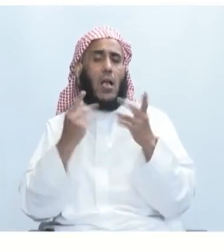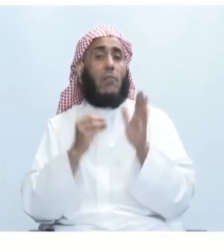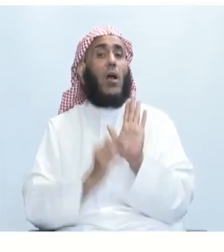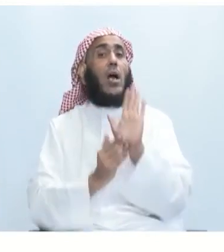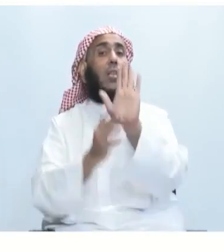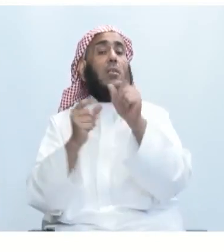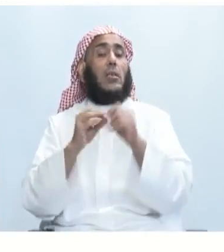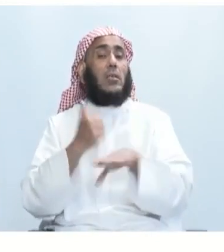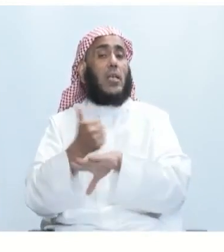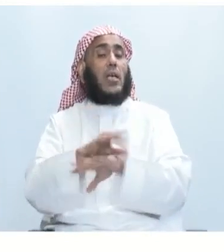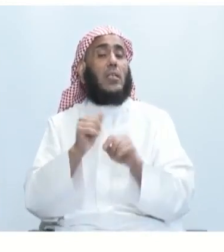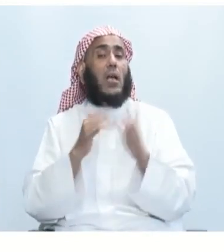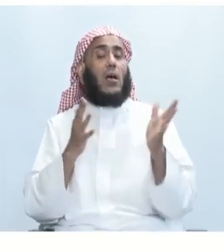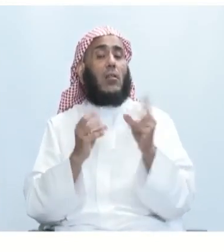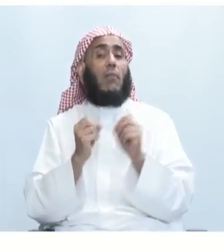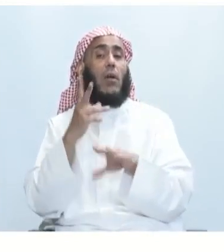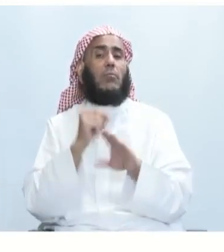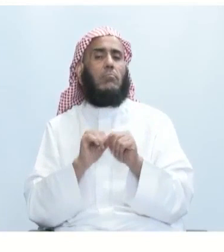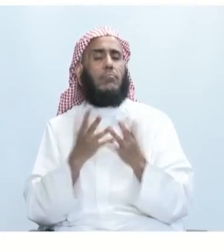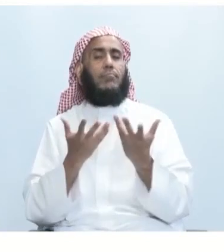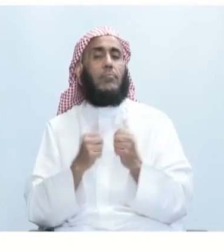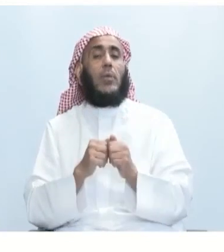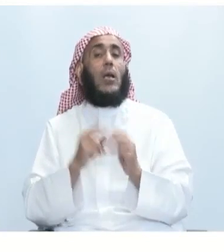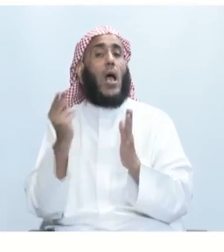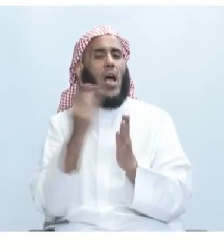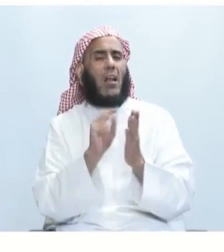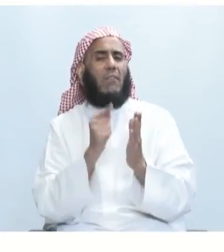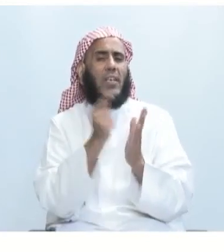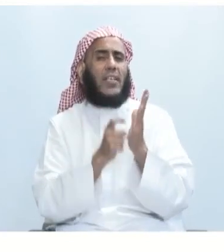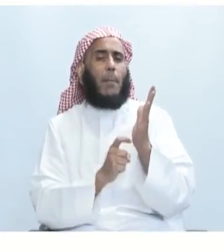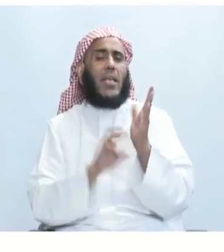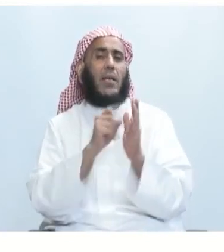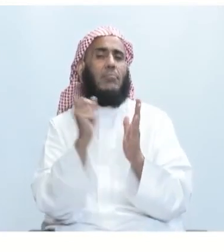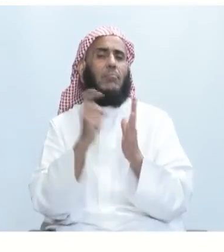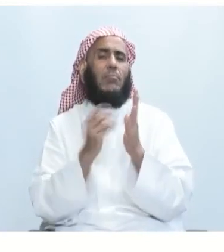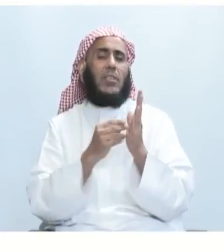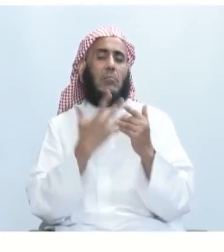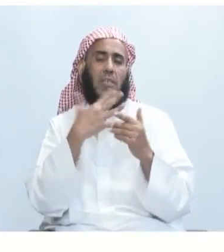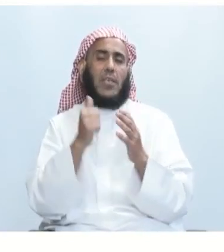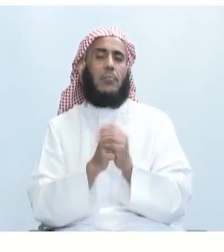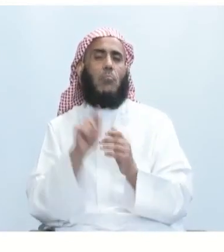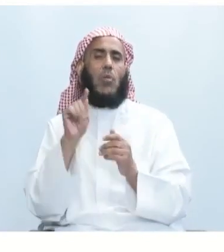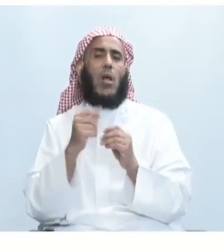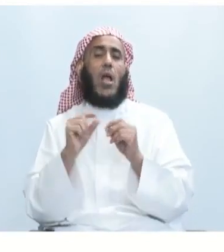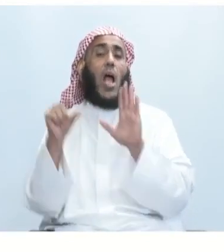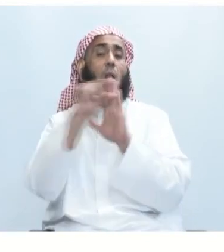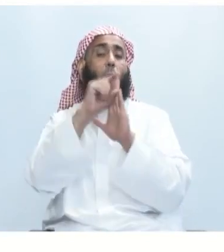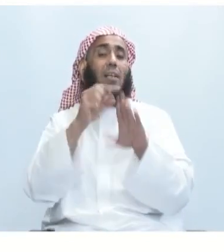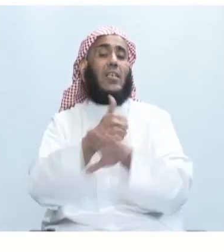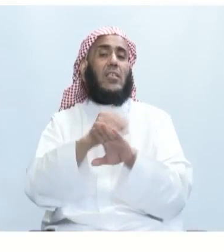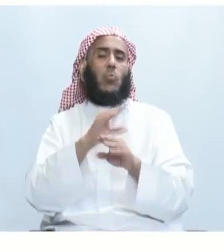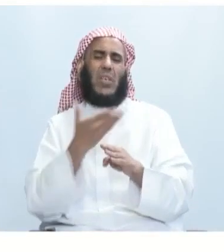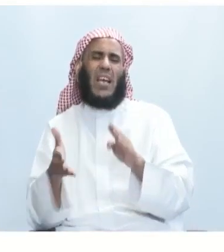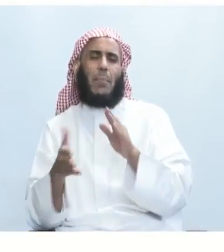النص وطريقه عرض الافكار الاعراف الكتابيه التي التزم بها النص والمقصود للتسهيل مثلا عناوين رئيسه